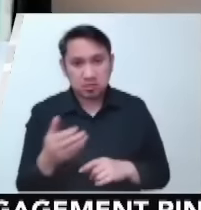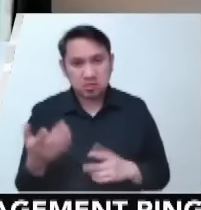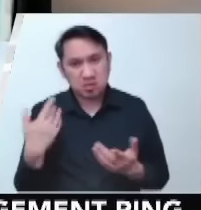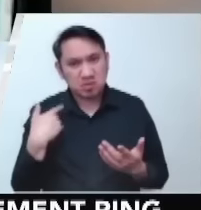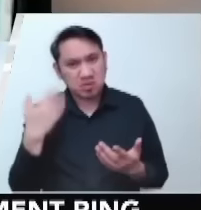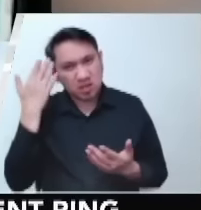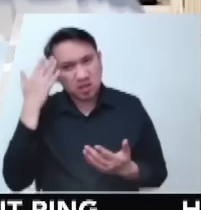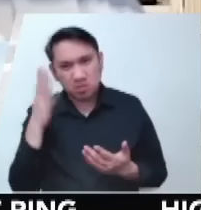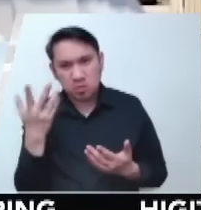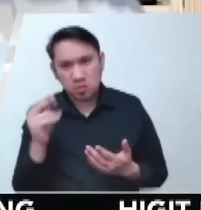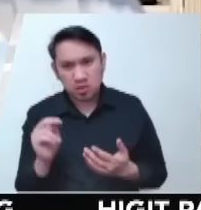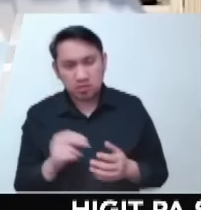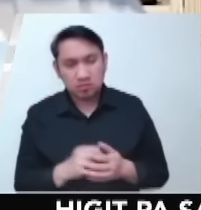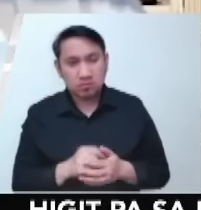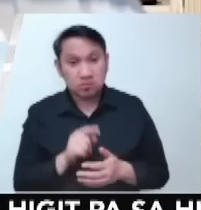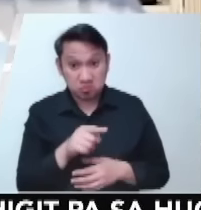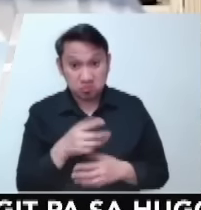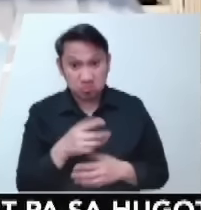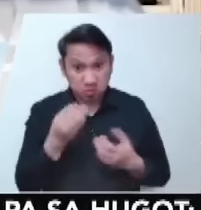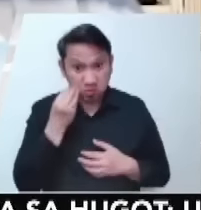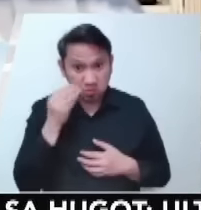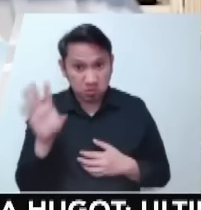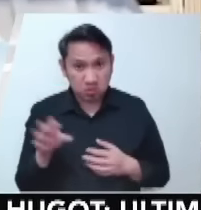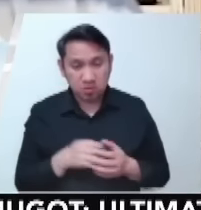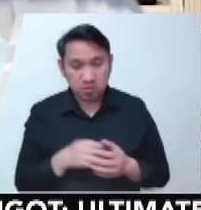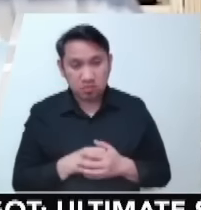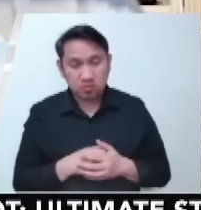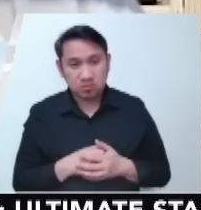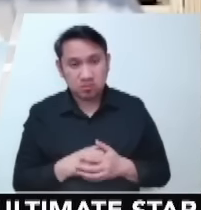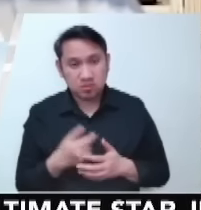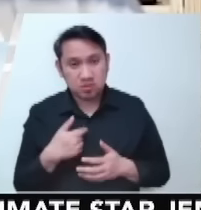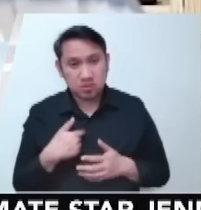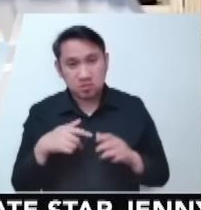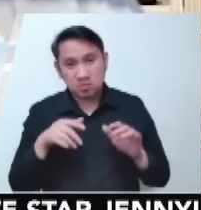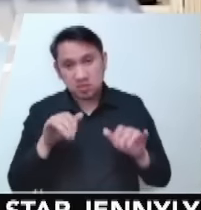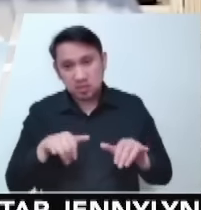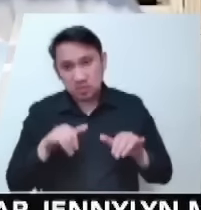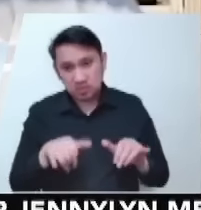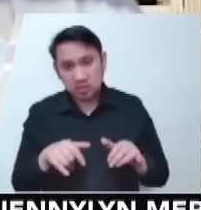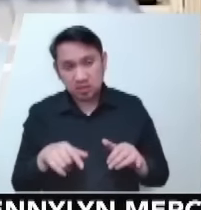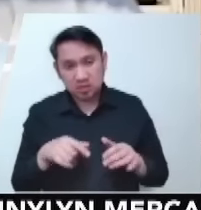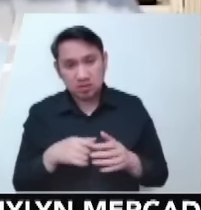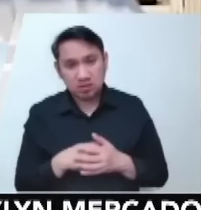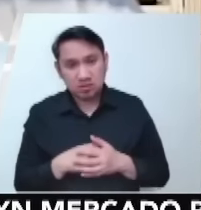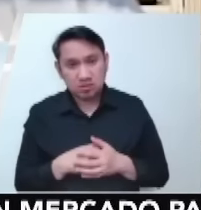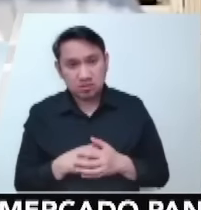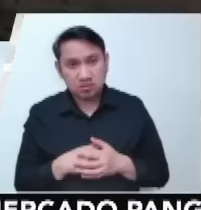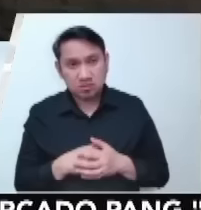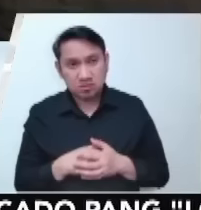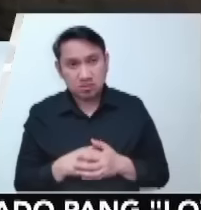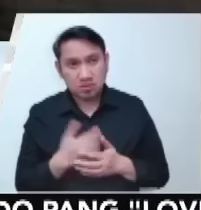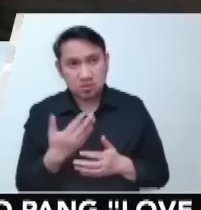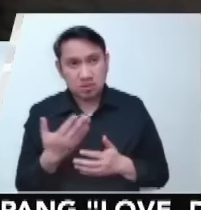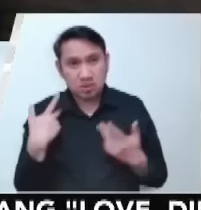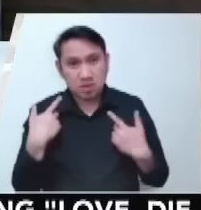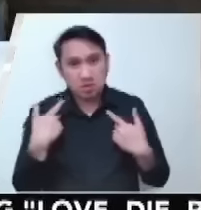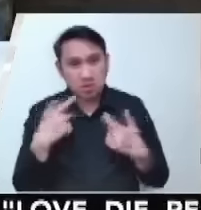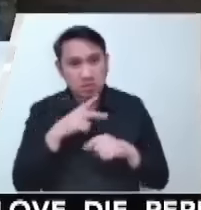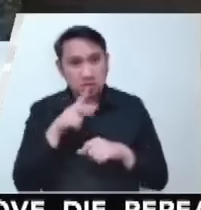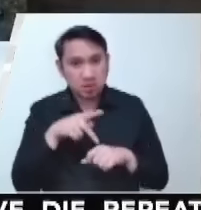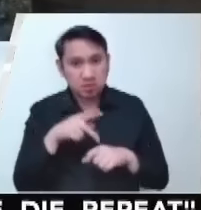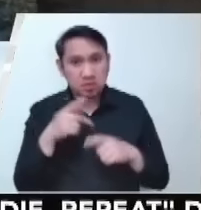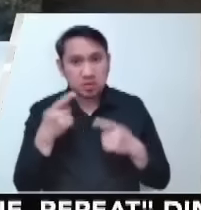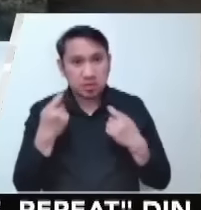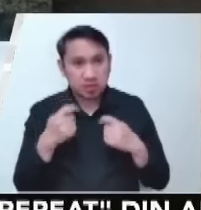Wala ho kayong balak umuwi a Wala po nandito kami kailangan tapusin namin yung ano namin marami pa pong utang sa Pilipinas Sinusubukan pa ng